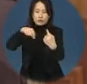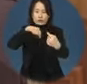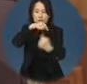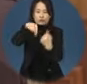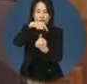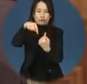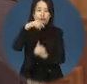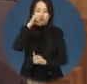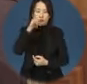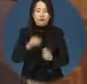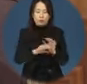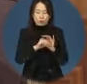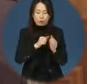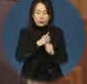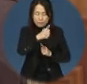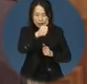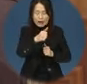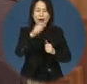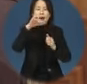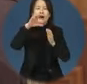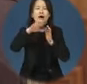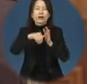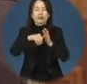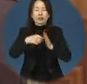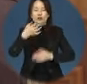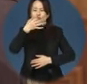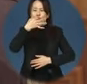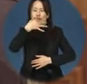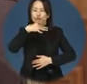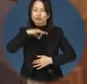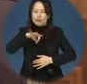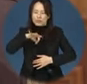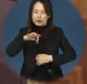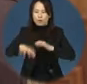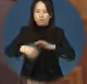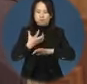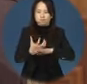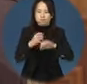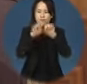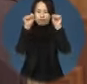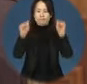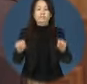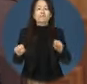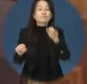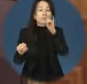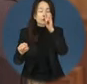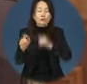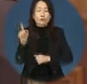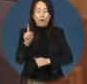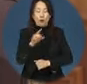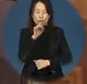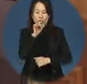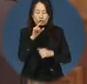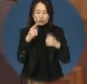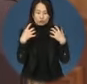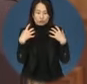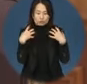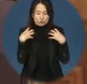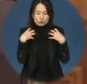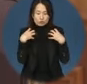크로나 극복할 때 사실 굉장히 효율적인 또 혁신적인 체계가 있었는데요 2중대 분해 일을 할